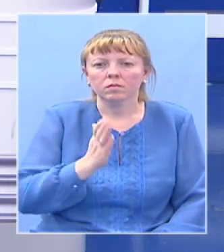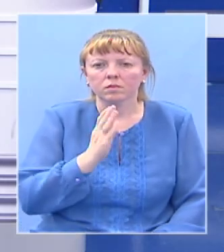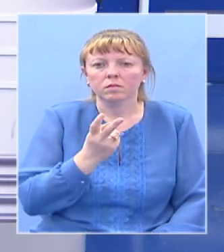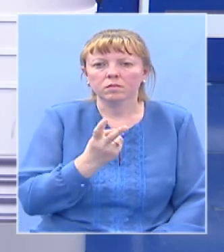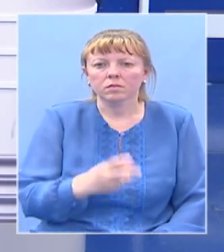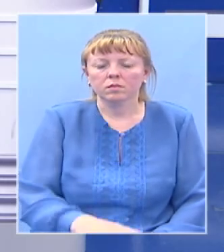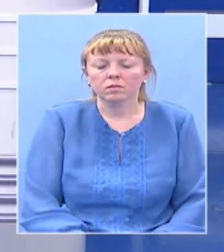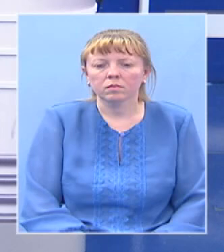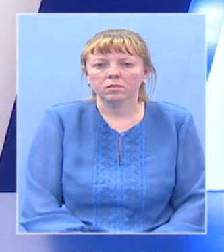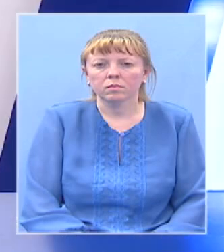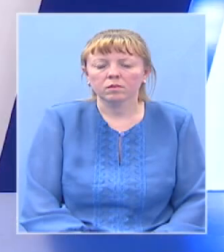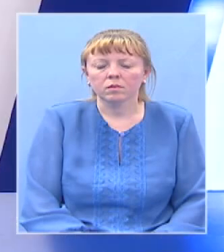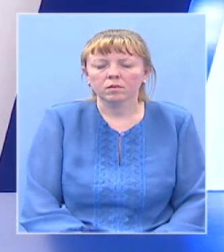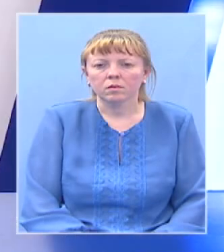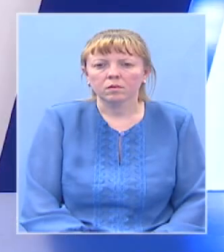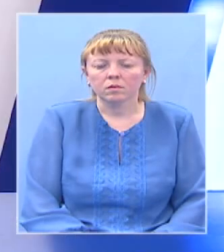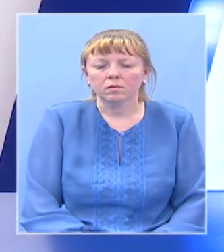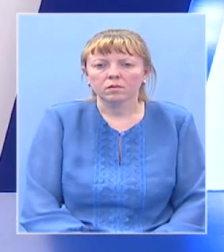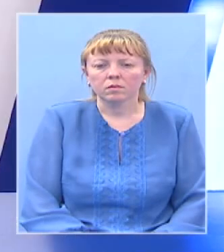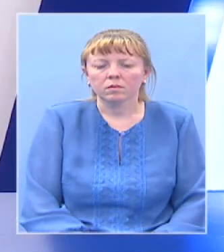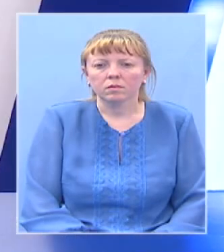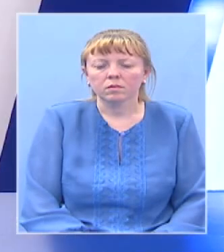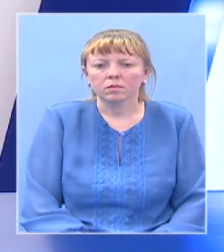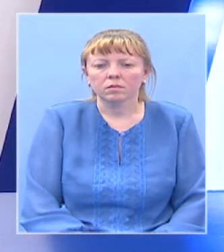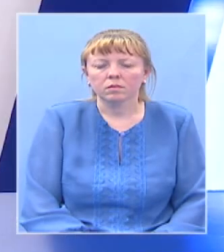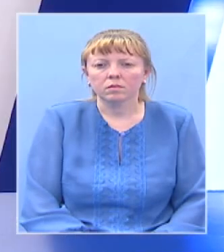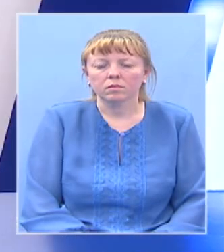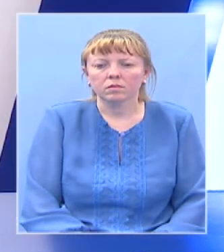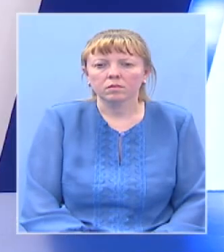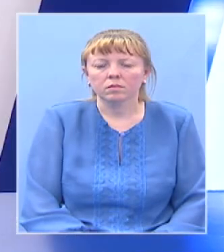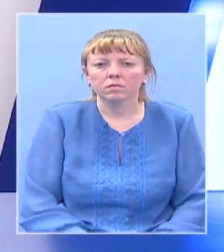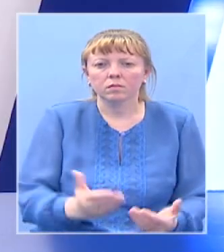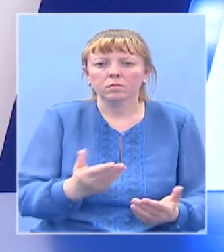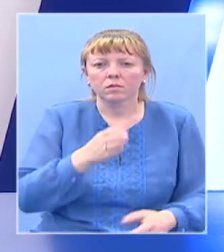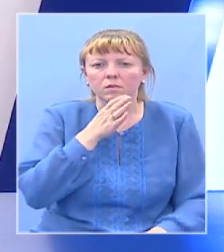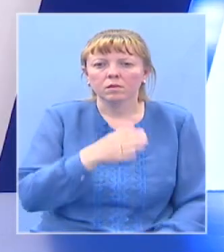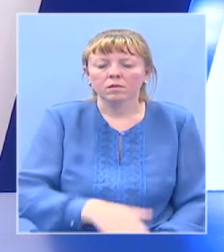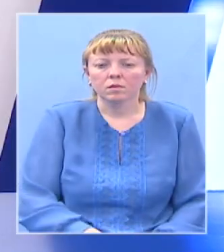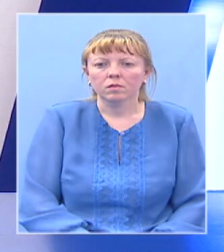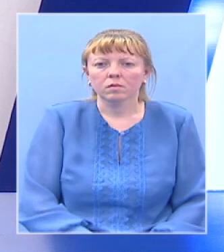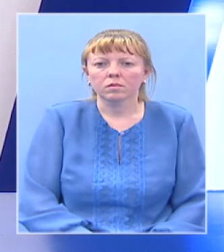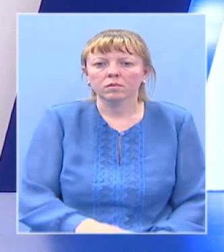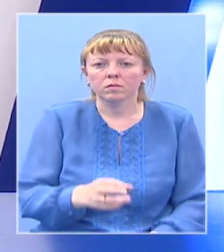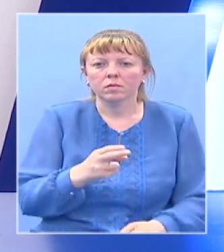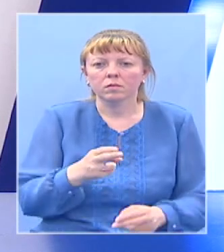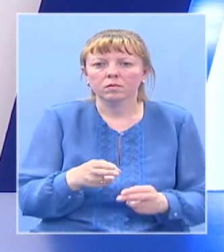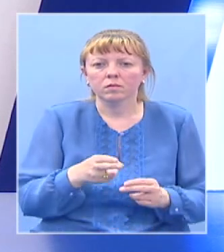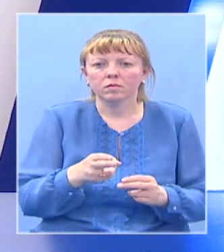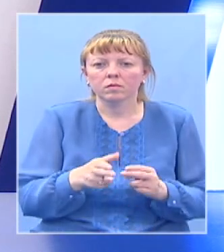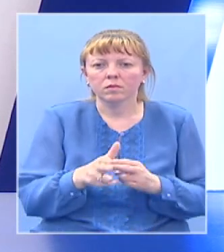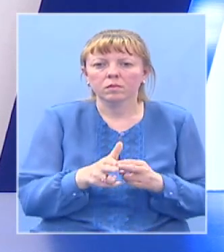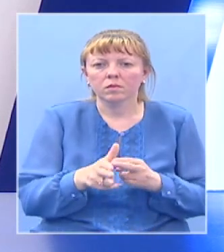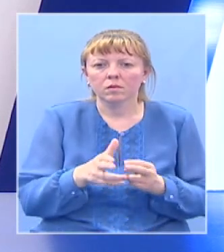э также немало немаловажно отметить что сейчас в данный момент железнодорожные перевозки э с